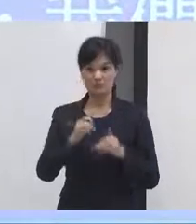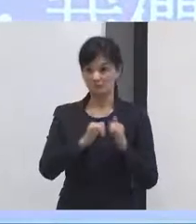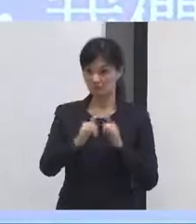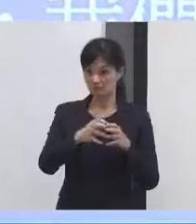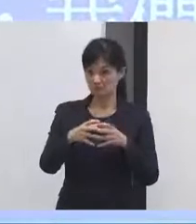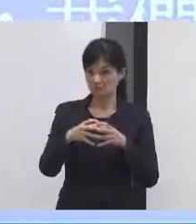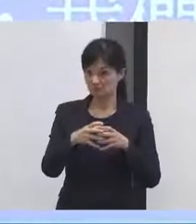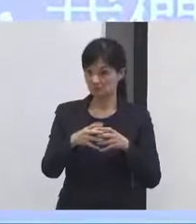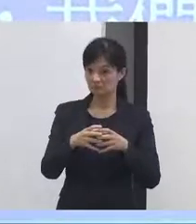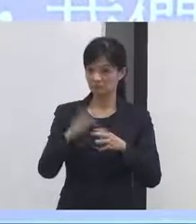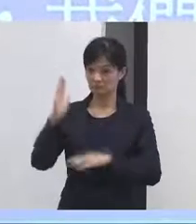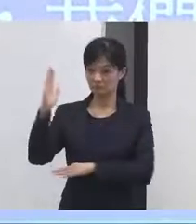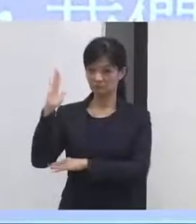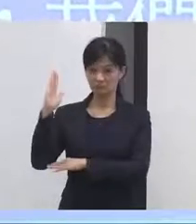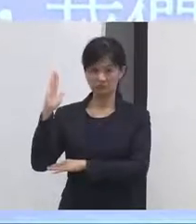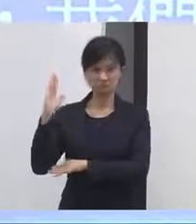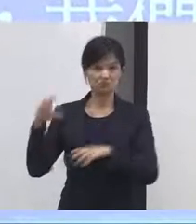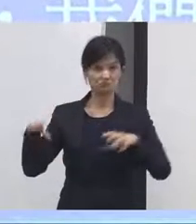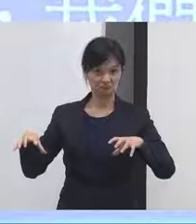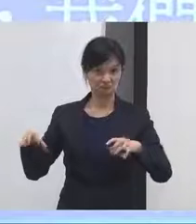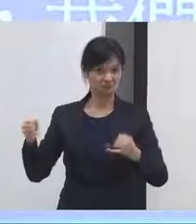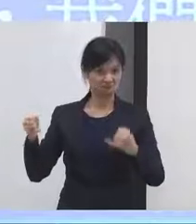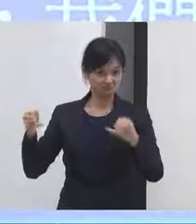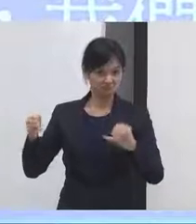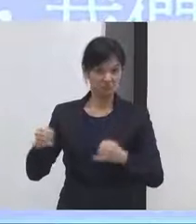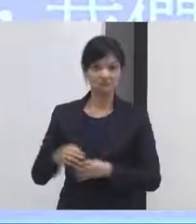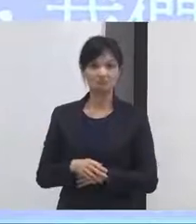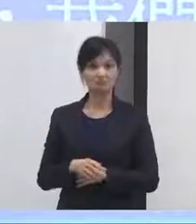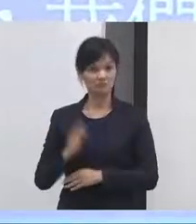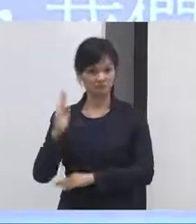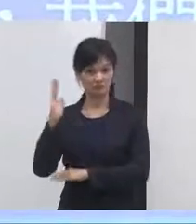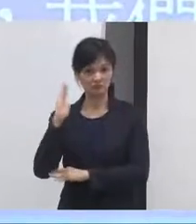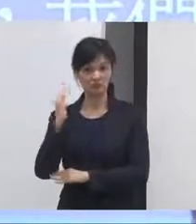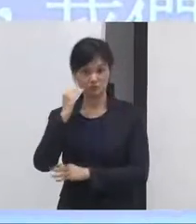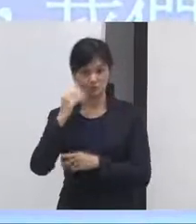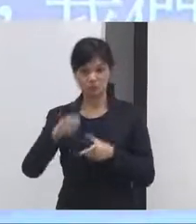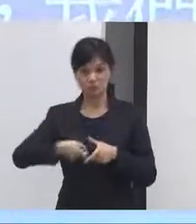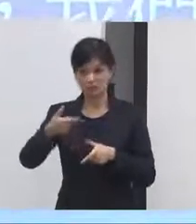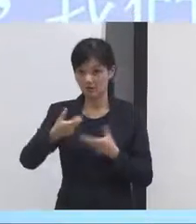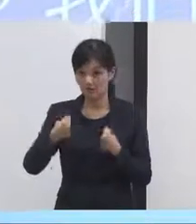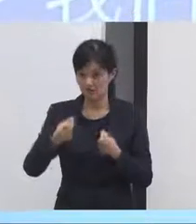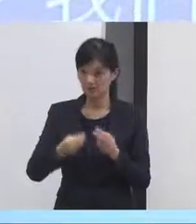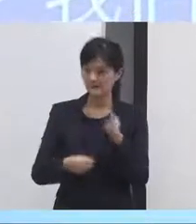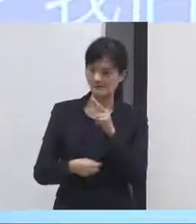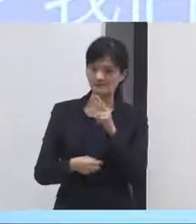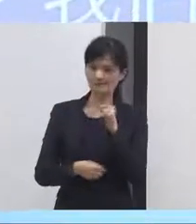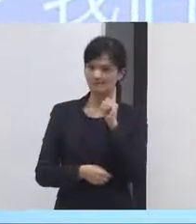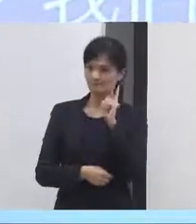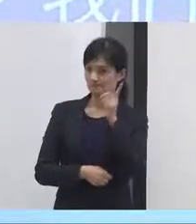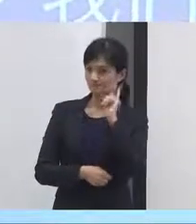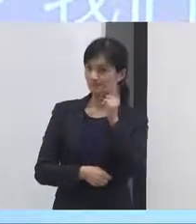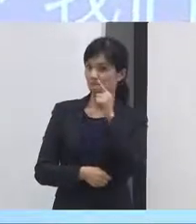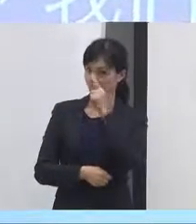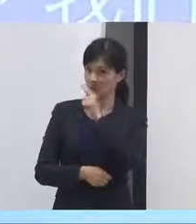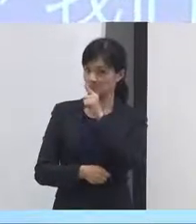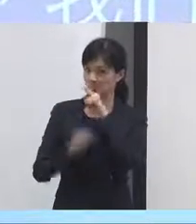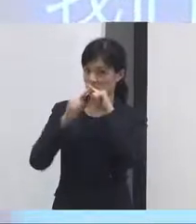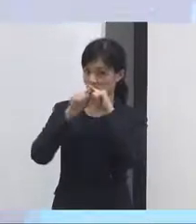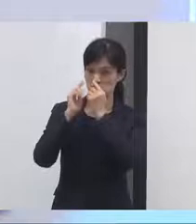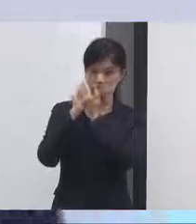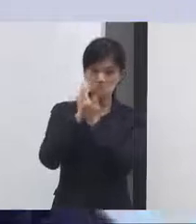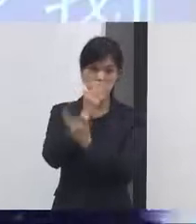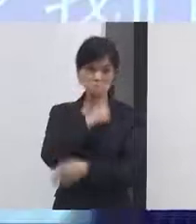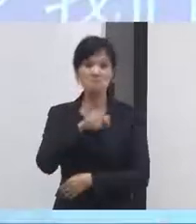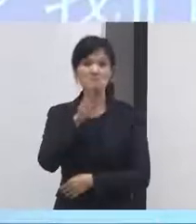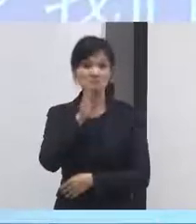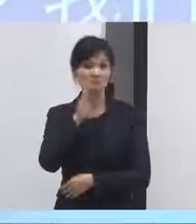的，就是说我觉得政府好像没丢什么东西出来，他就是想要硬要藏什么东西。但有些像之前我有做一个